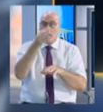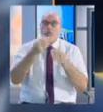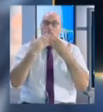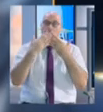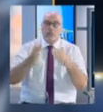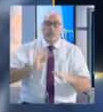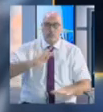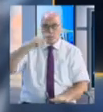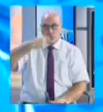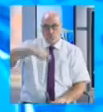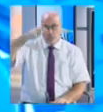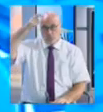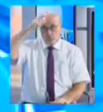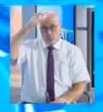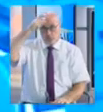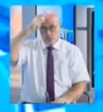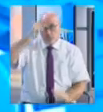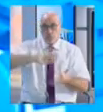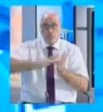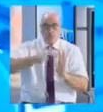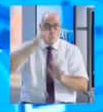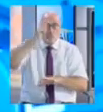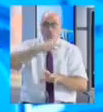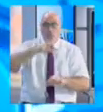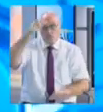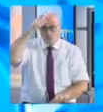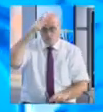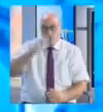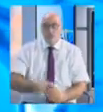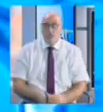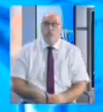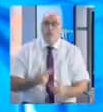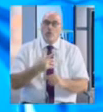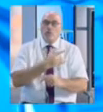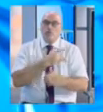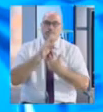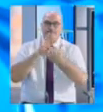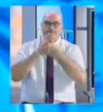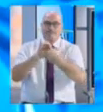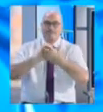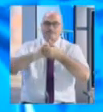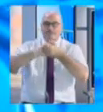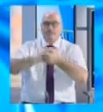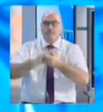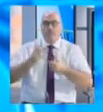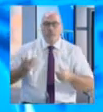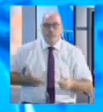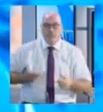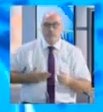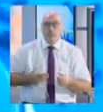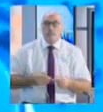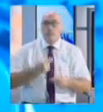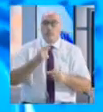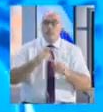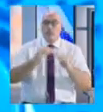قيس سعيد ومن خلاله الشعب التونسي الشقيق على صدق مشاعر التضامن والأخوة، مثمنا